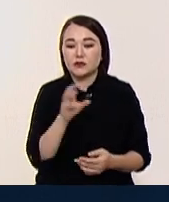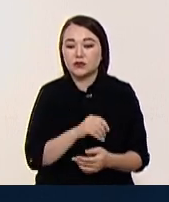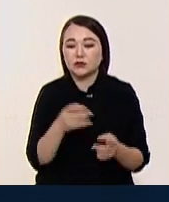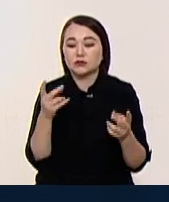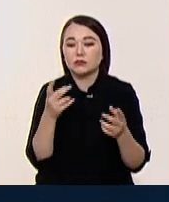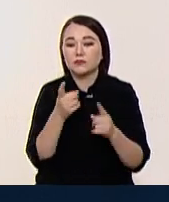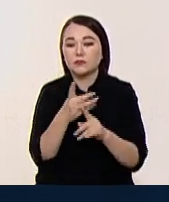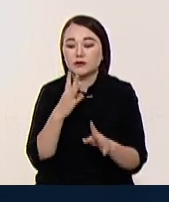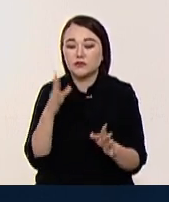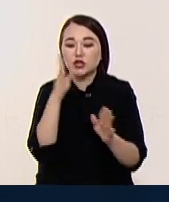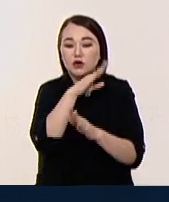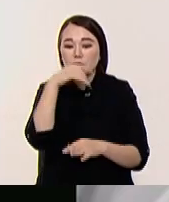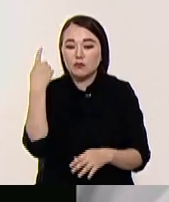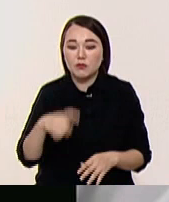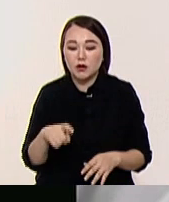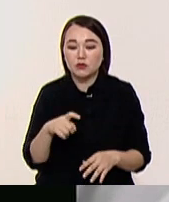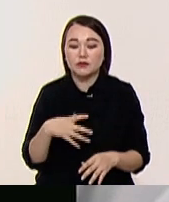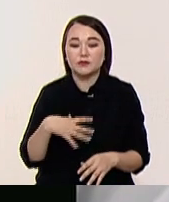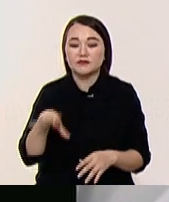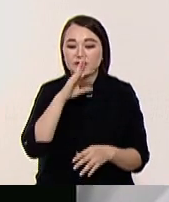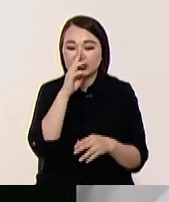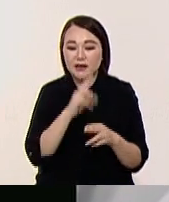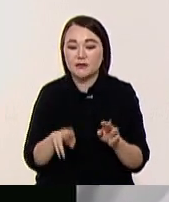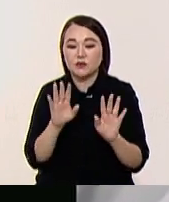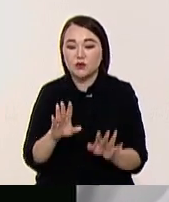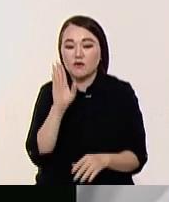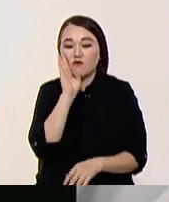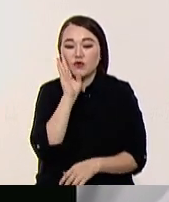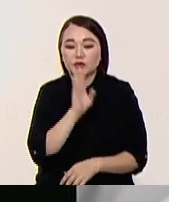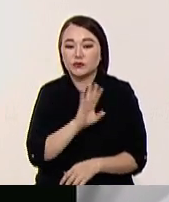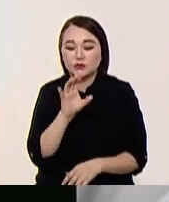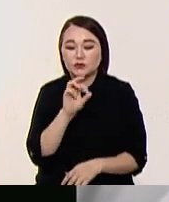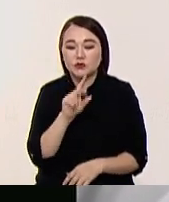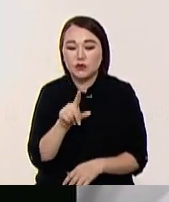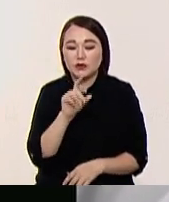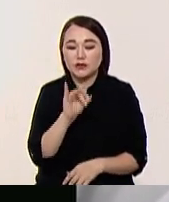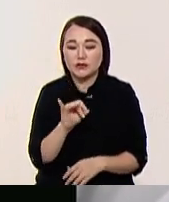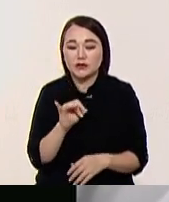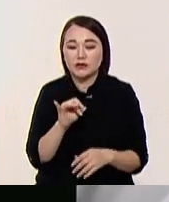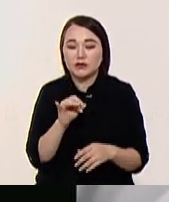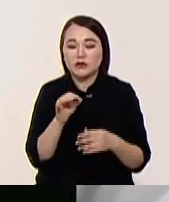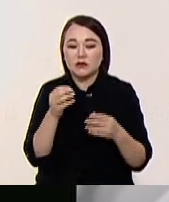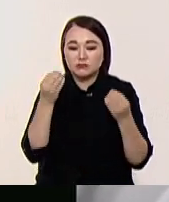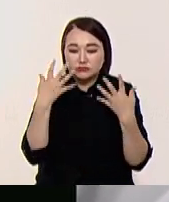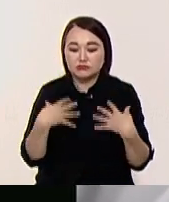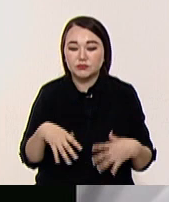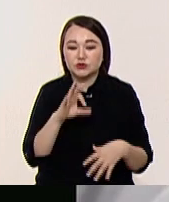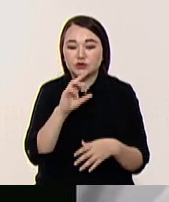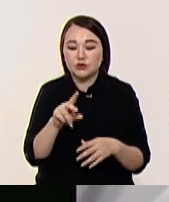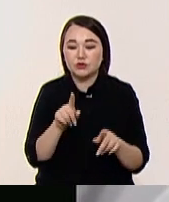Ну, во-первых, в жаркую погоду мы теряем не только воду, но и соли, с обильным потоотделением мы теряем